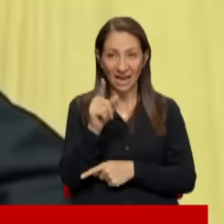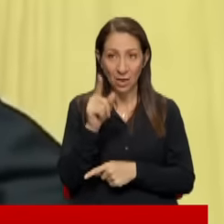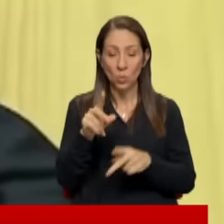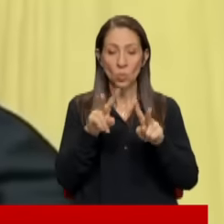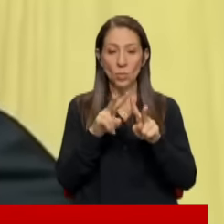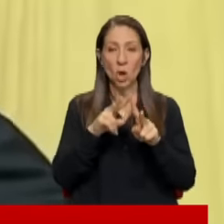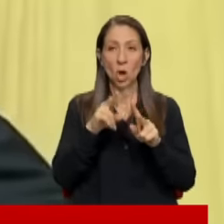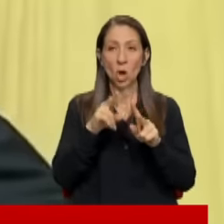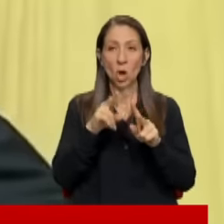Bümin Özarslan liste dışı kaldı.